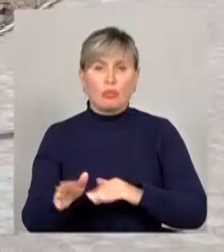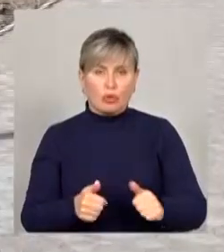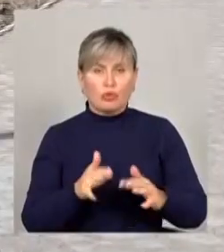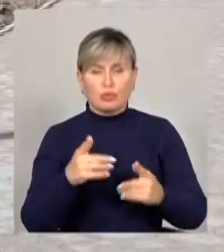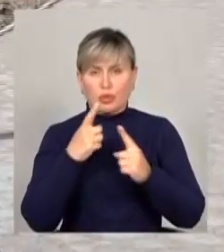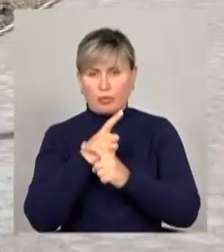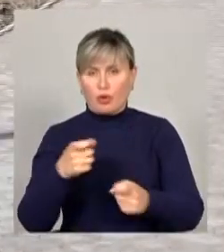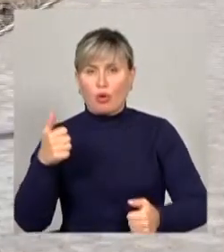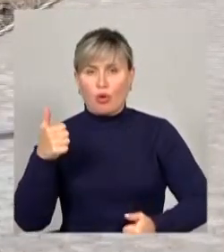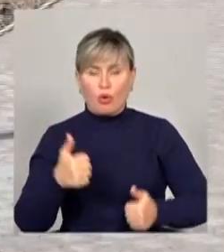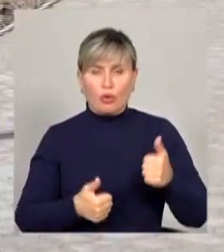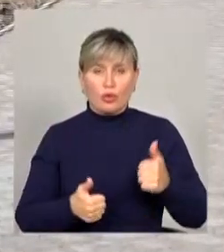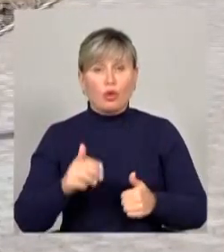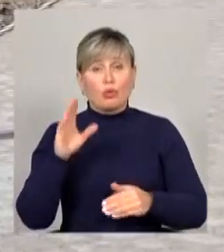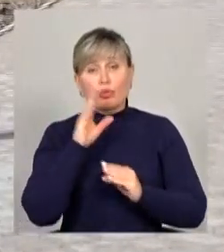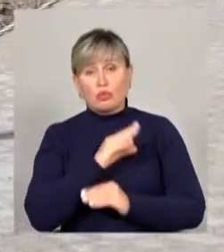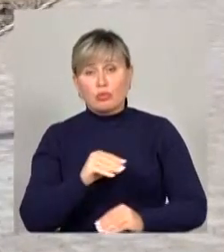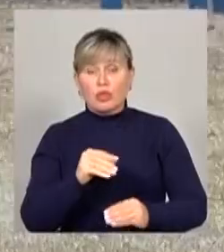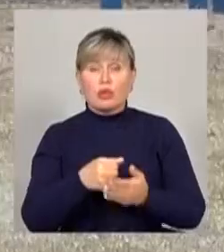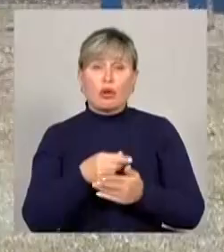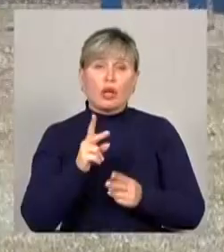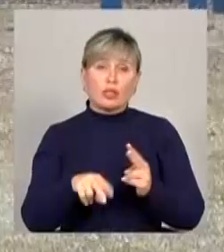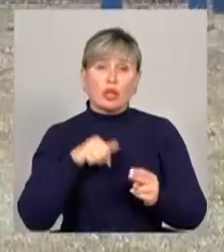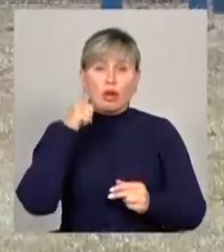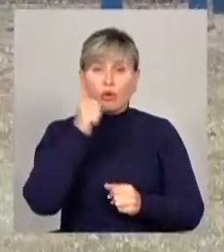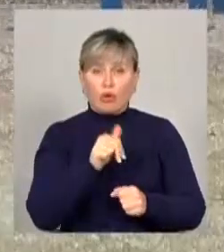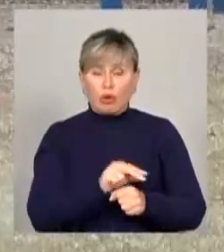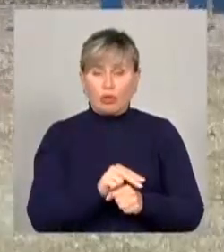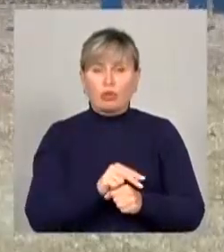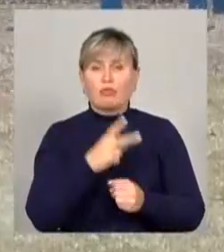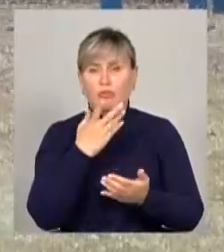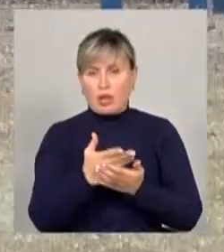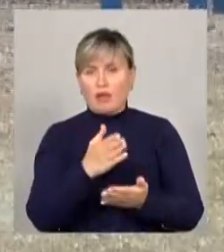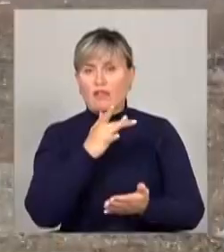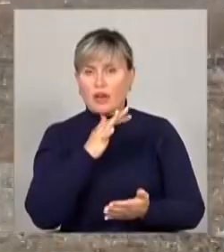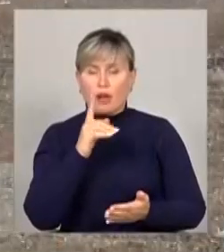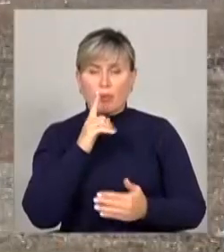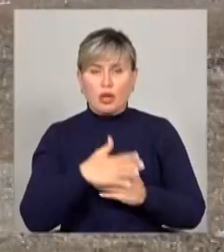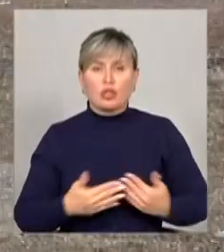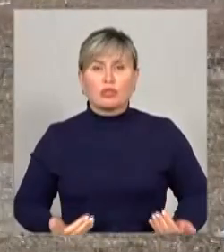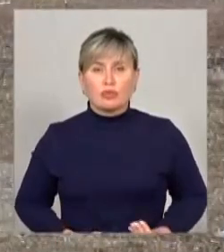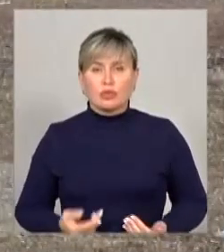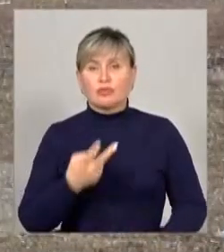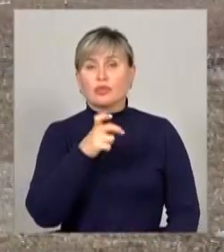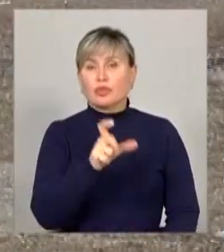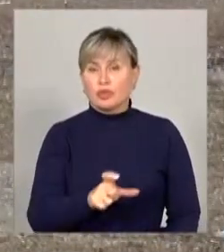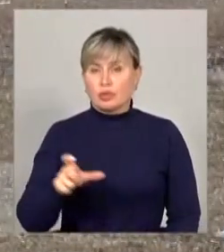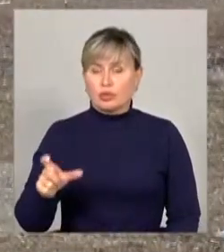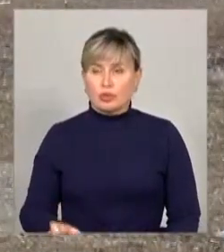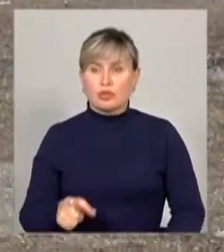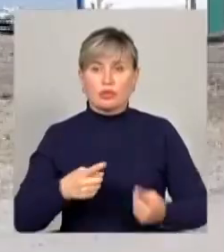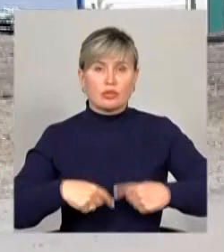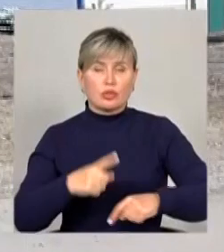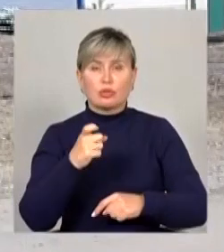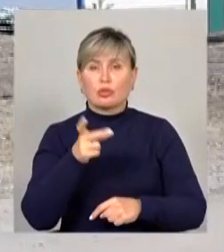конкурс. Успеют ли завершить ремонт до конца года, покажет время. Всего в селе Бостандык проживает порядка 200 человек. Населенный пункт находится в